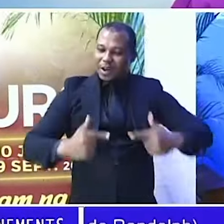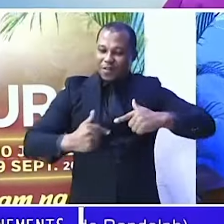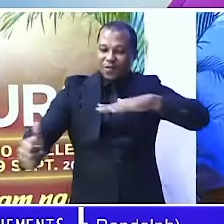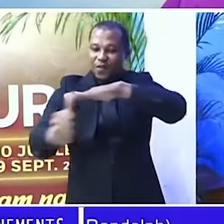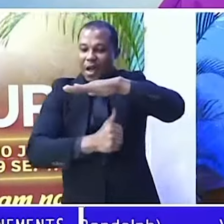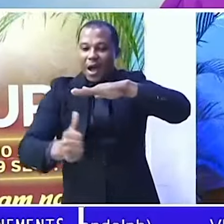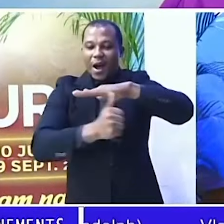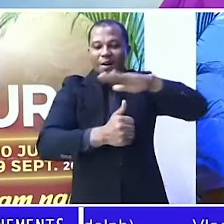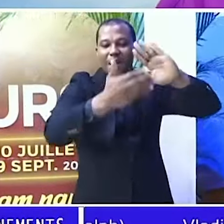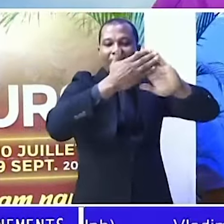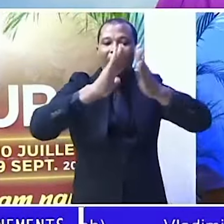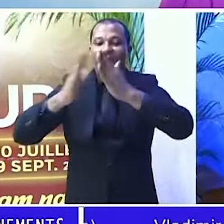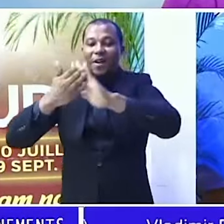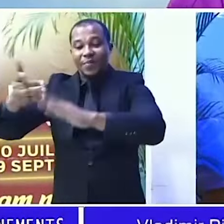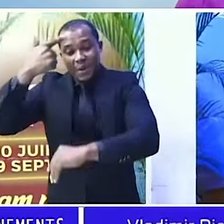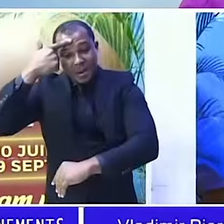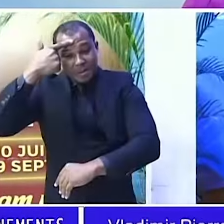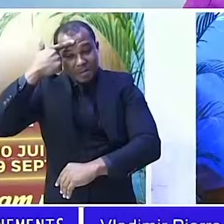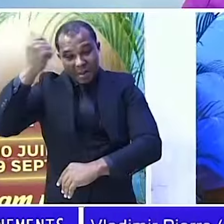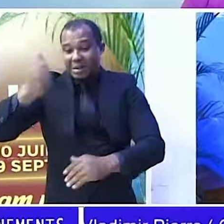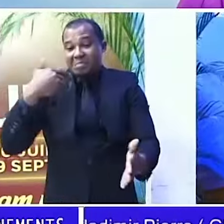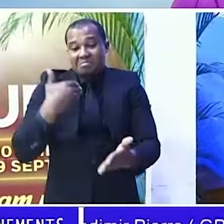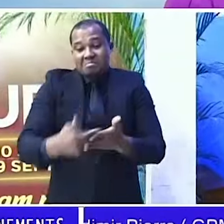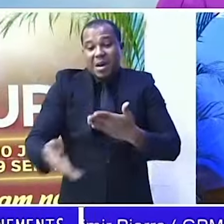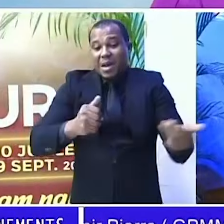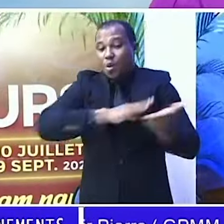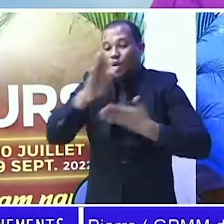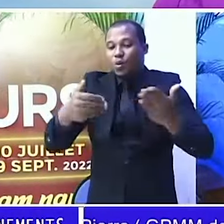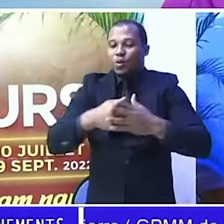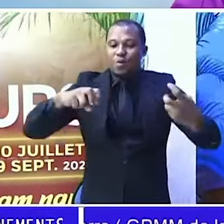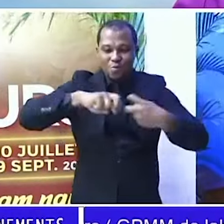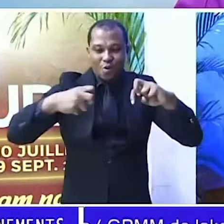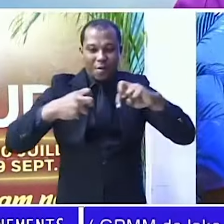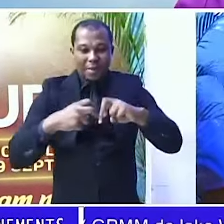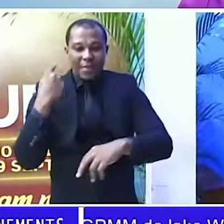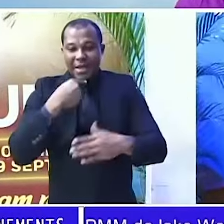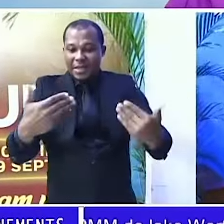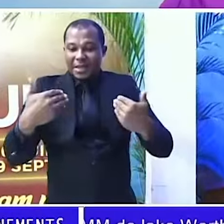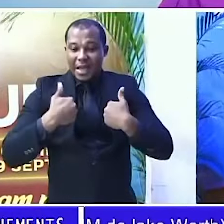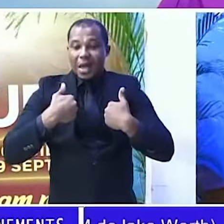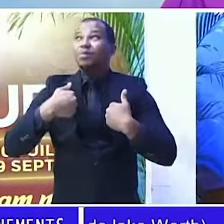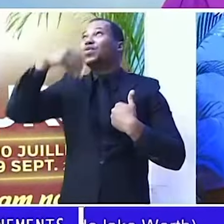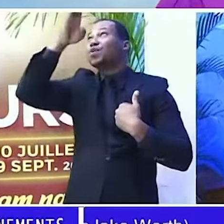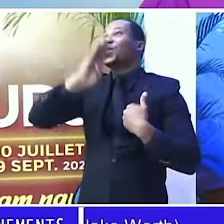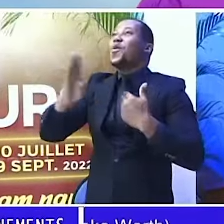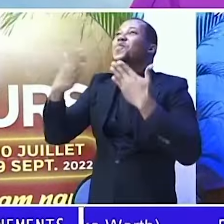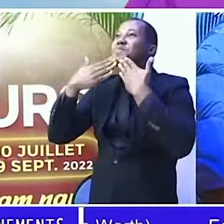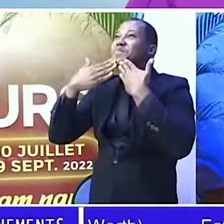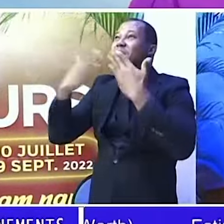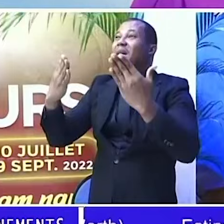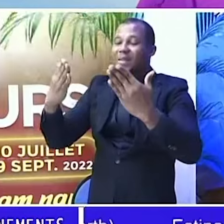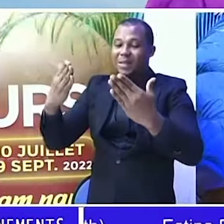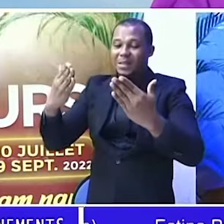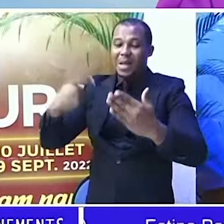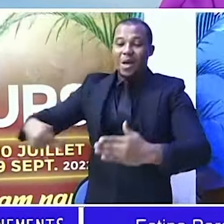que par-delà toute difficulté qui gagne, Dieu merci. Nous pas